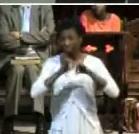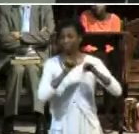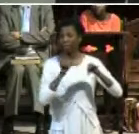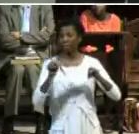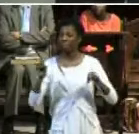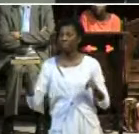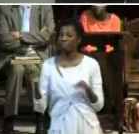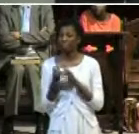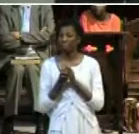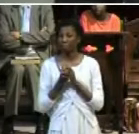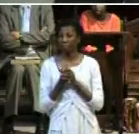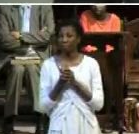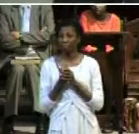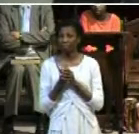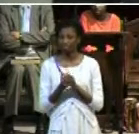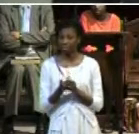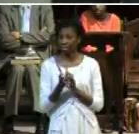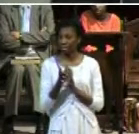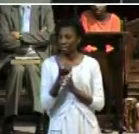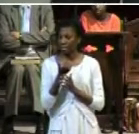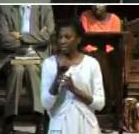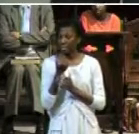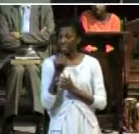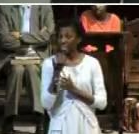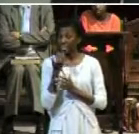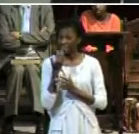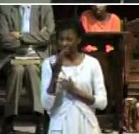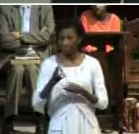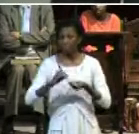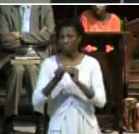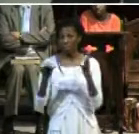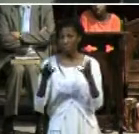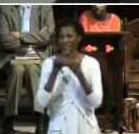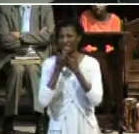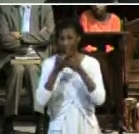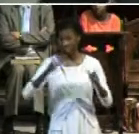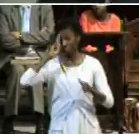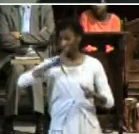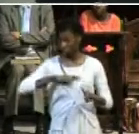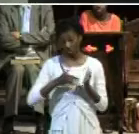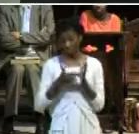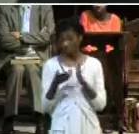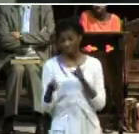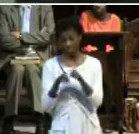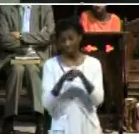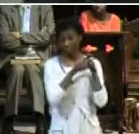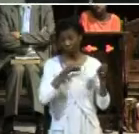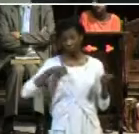majeur de ces pays, encore une fois, c'est la liberté religieuse.